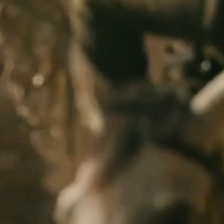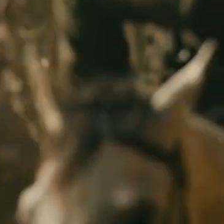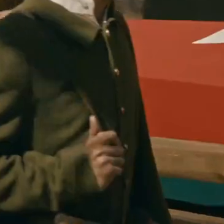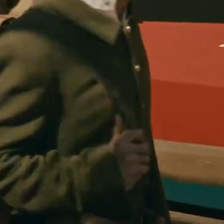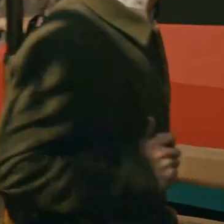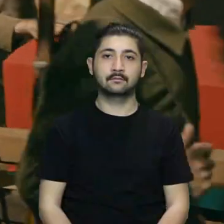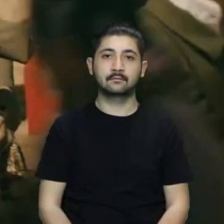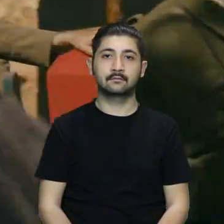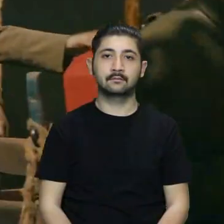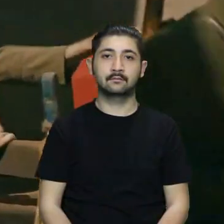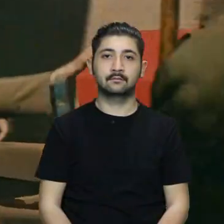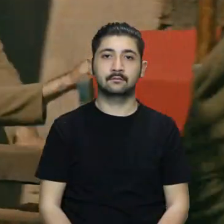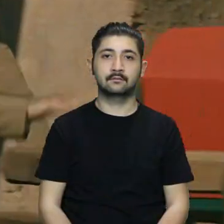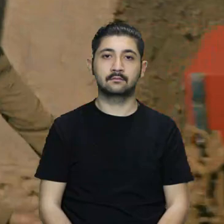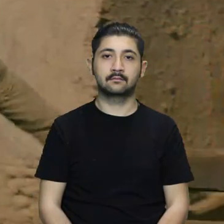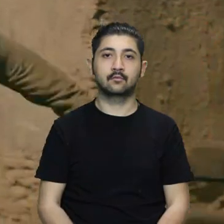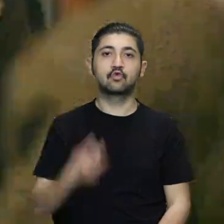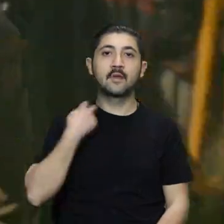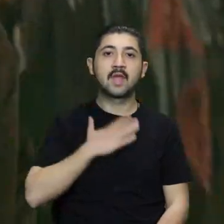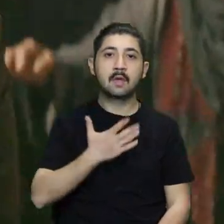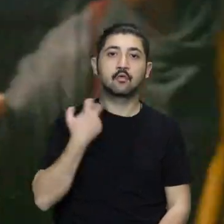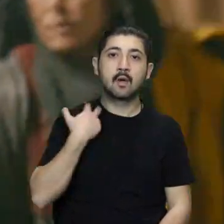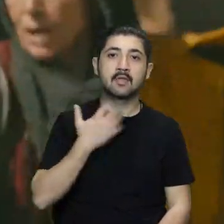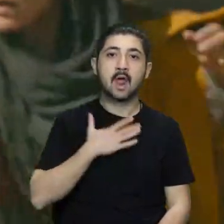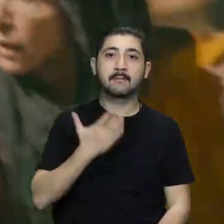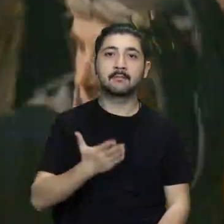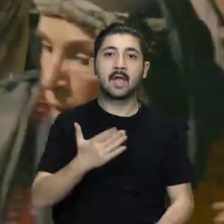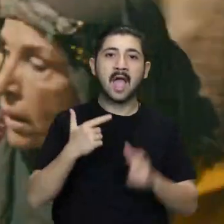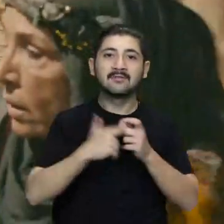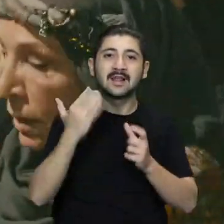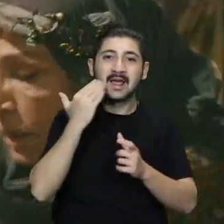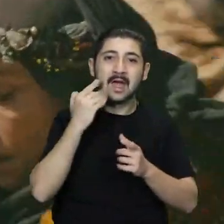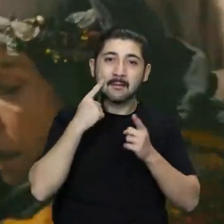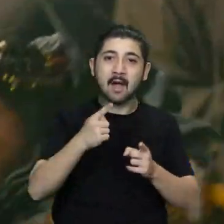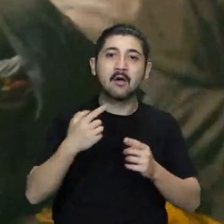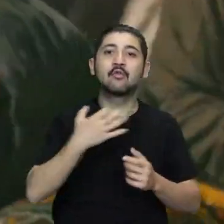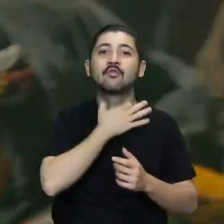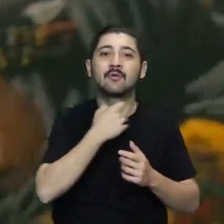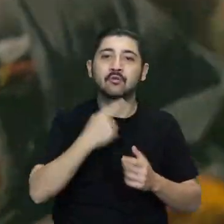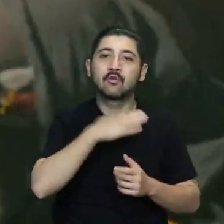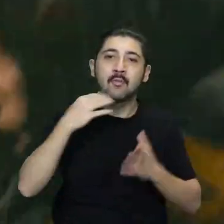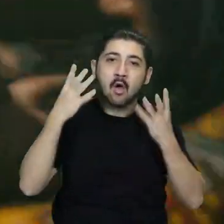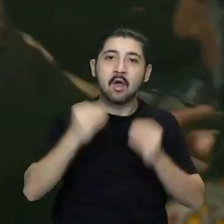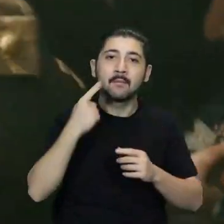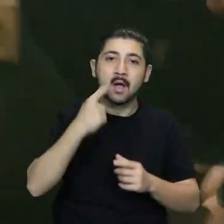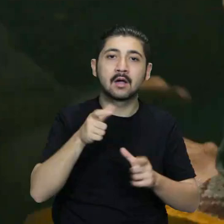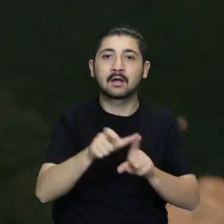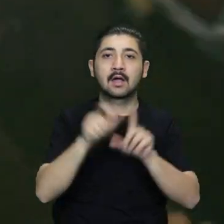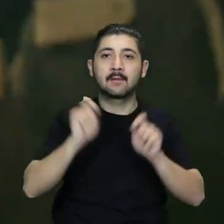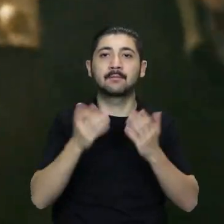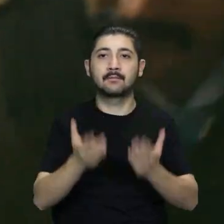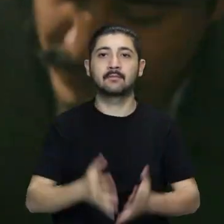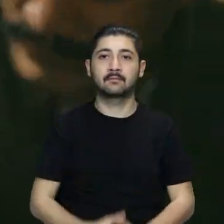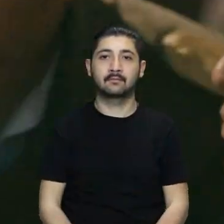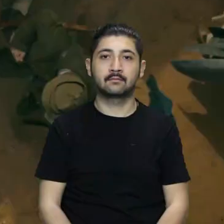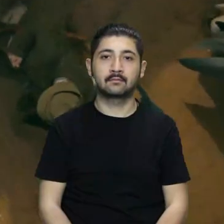Askerlerin çoğu yaralı ve yayı olarak ilerliyor. Kumanım, kumanım, efsane ne, Ezgi's efsane ne, kurbanın olurum. Şefik